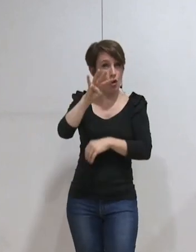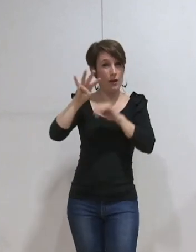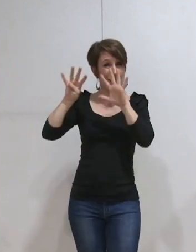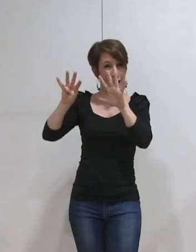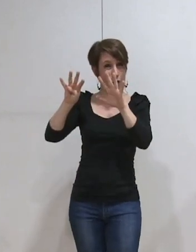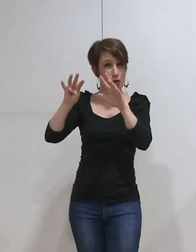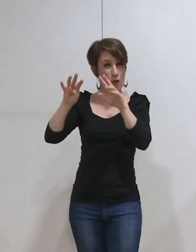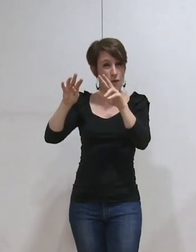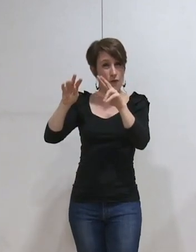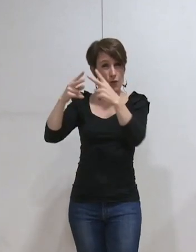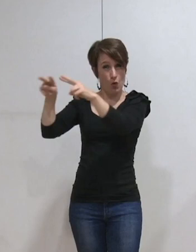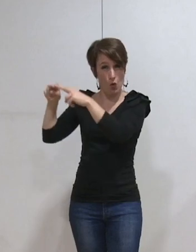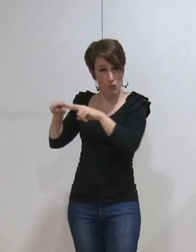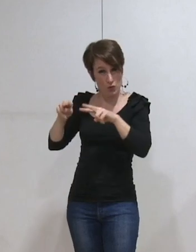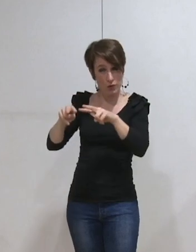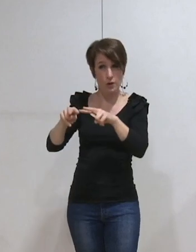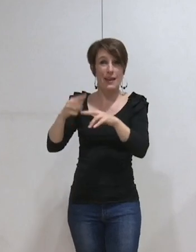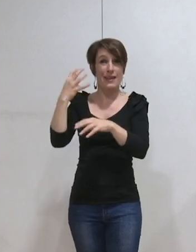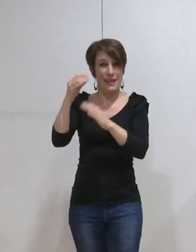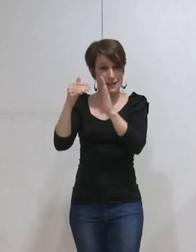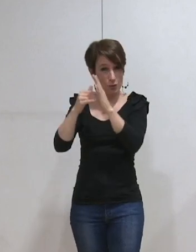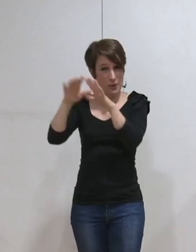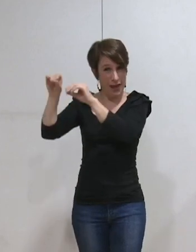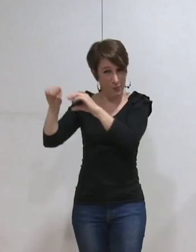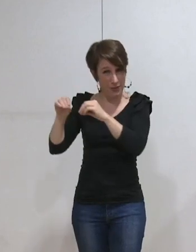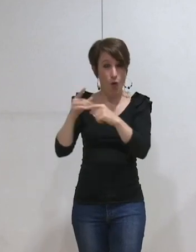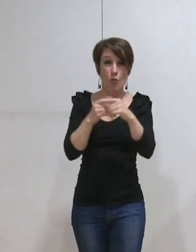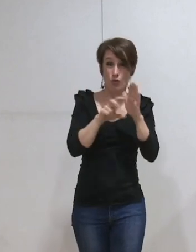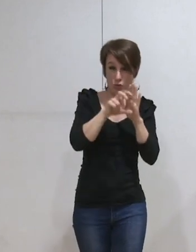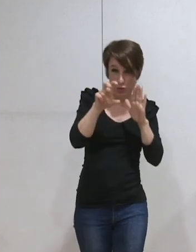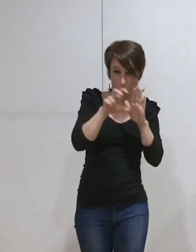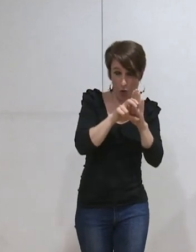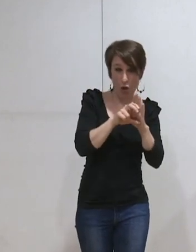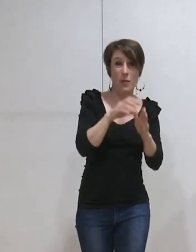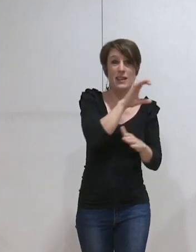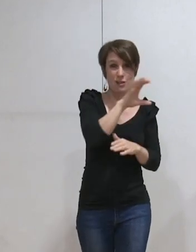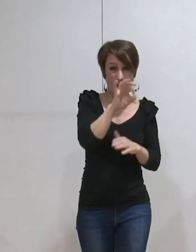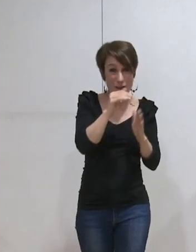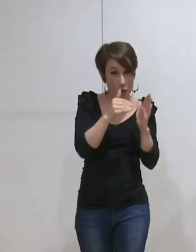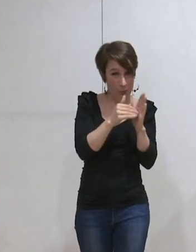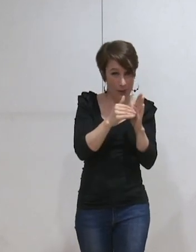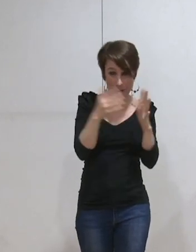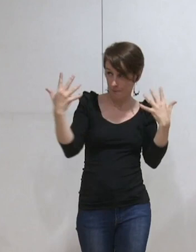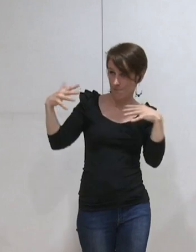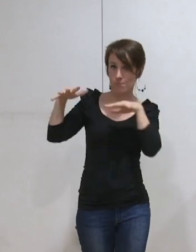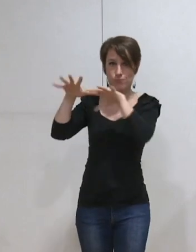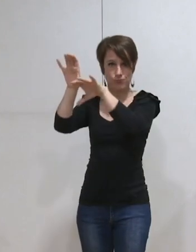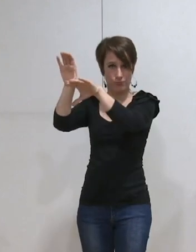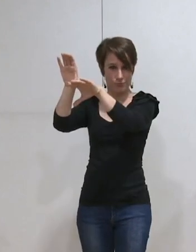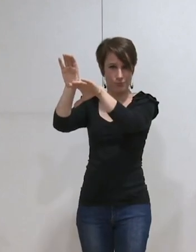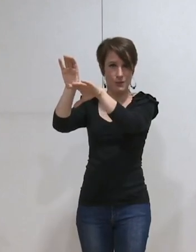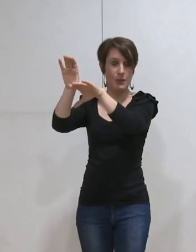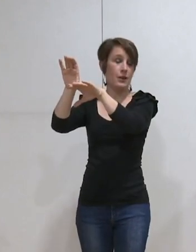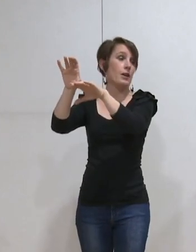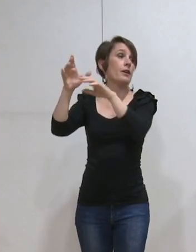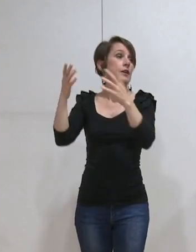400000 habitants et la ville de Grenoble 150000 une ville de Grenoble qui s'est structurée et ça vient d'être souligné au